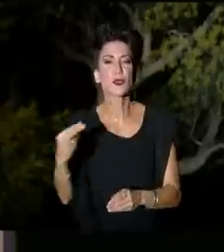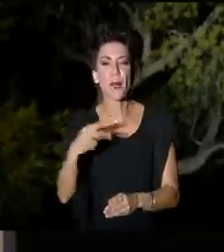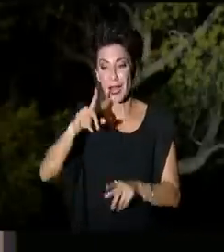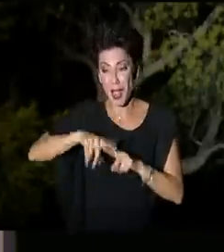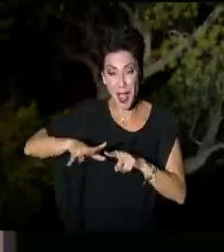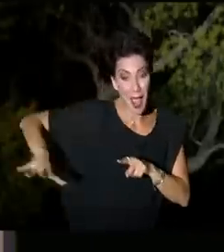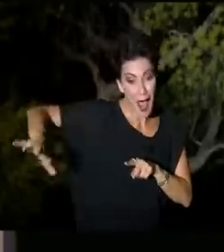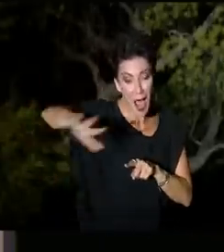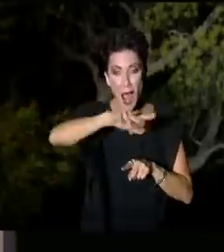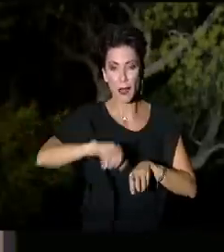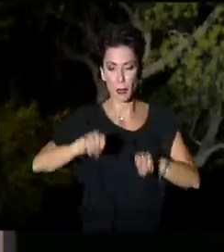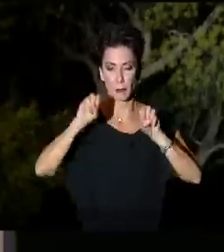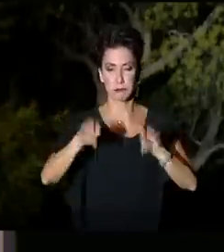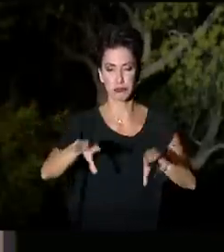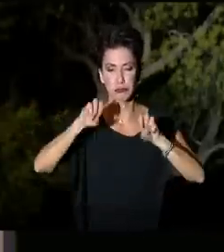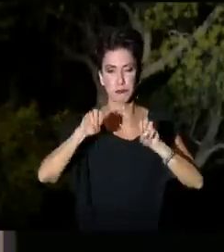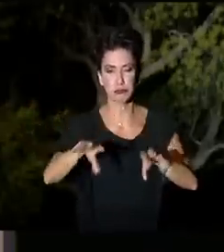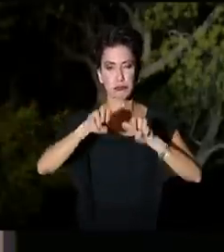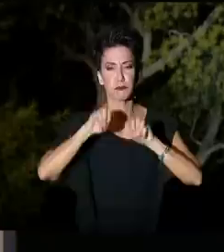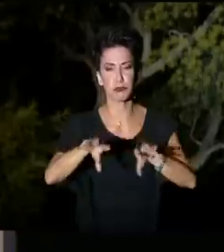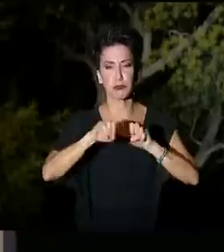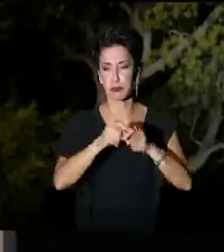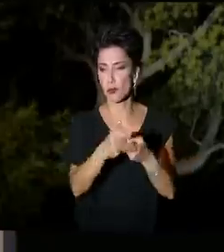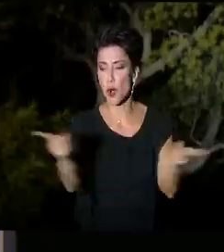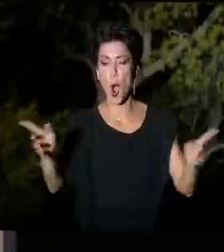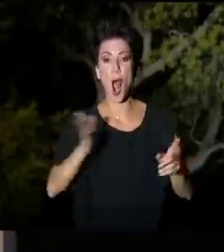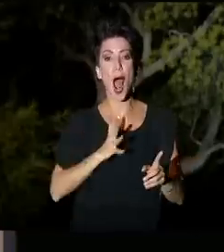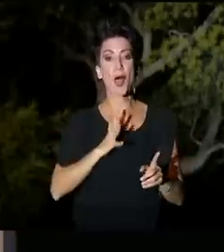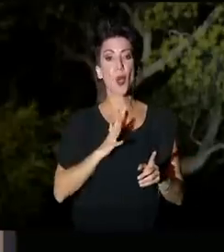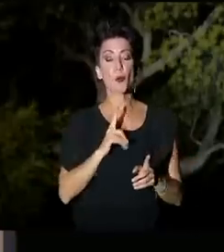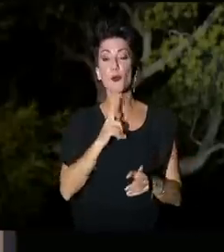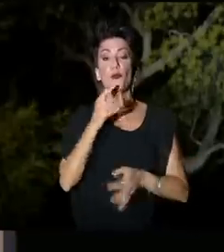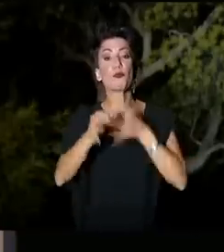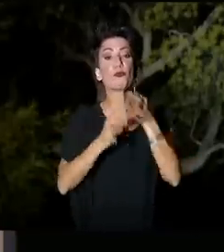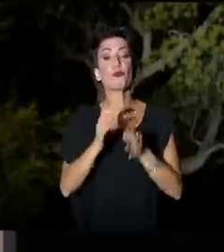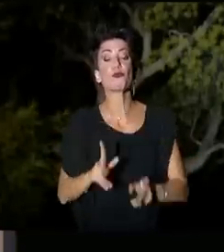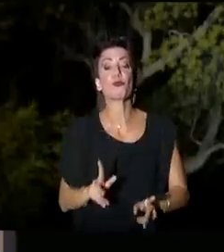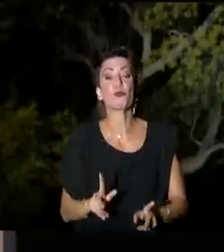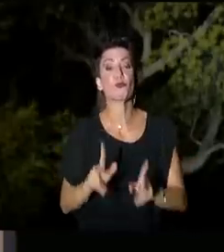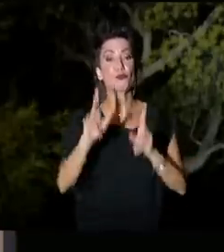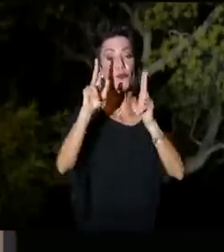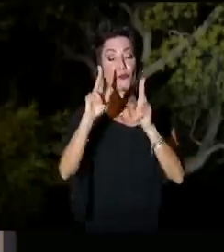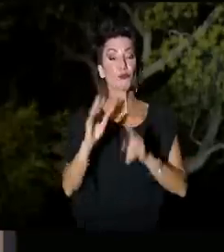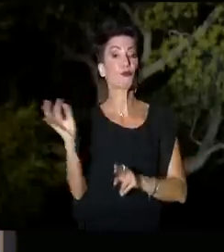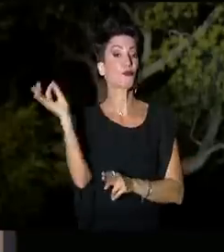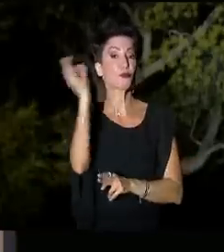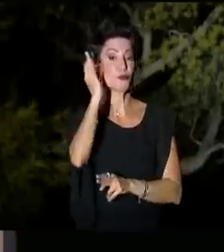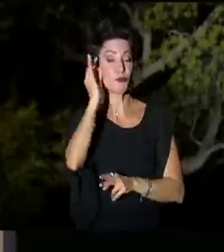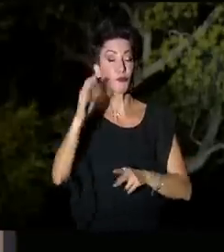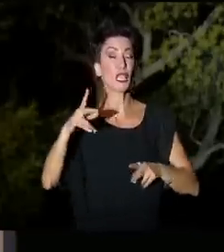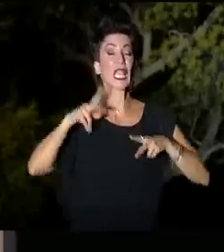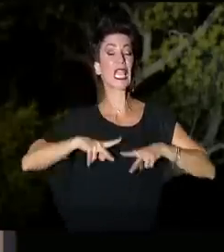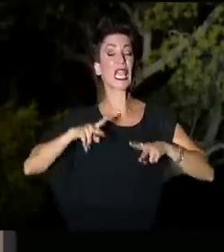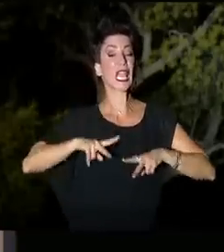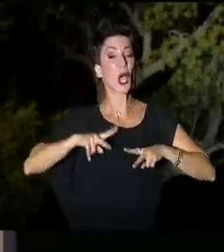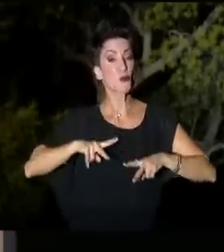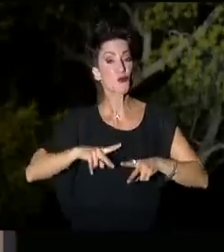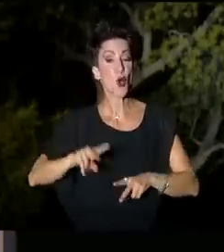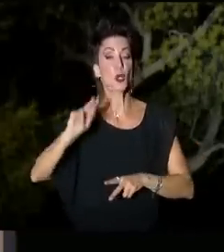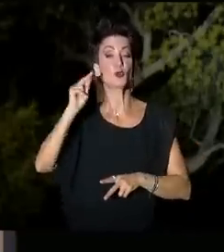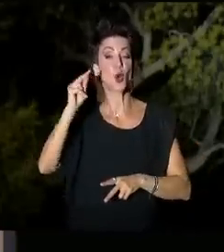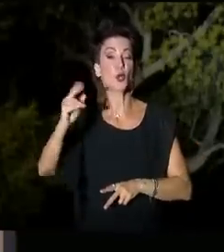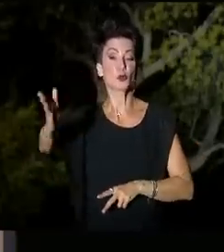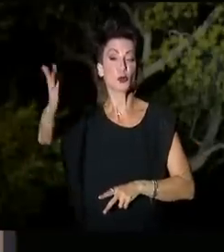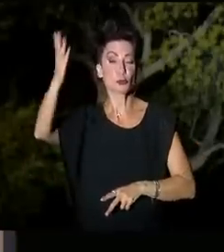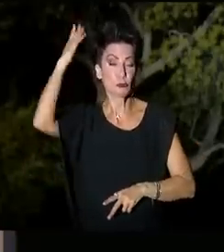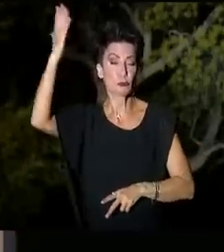ανθρώπου. Ήταν αποσπάσματα από την ομιλία του Αντρέ Μαλρό, ο οποίος ως Υπουργός Πολιτισμού του Ντεγκόλ, με αφορμή την